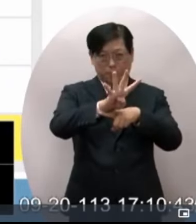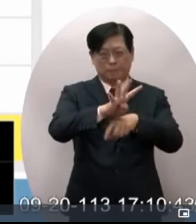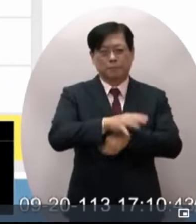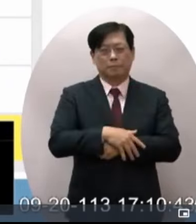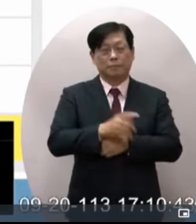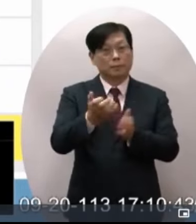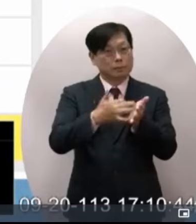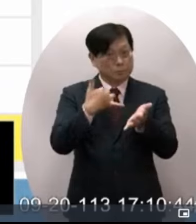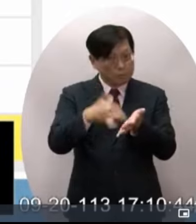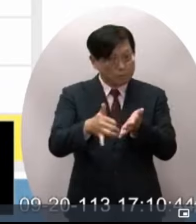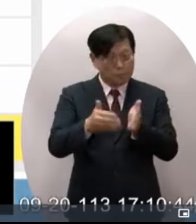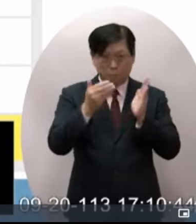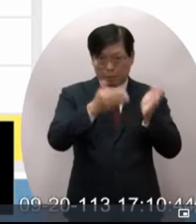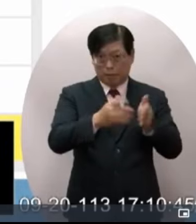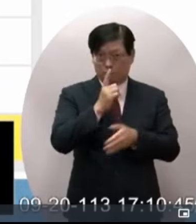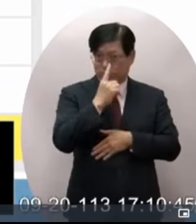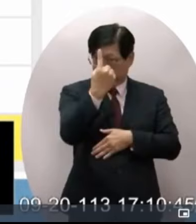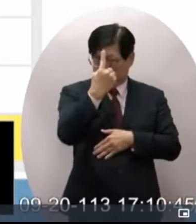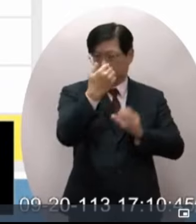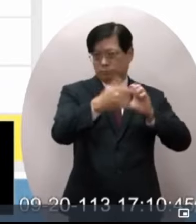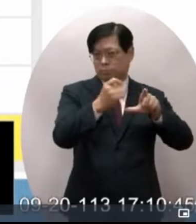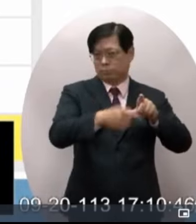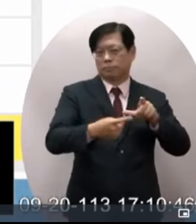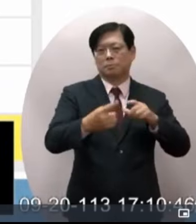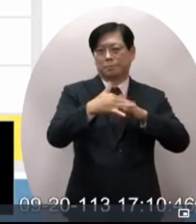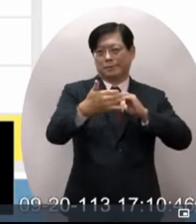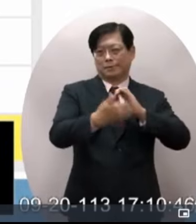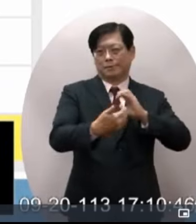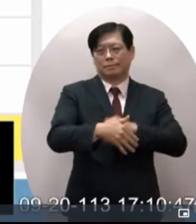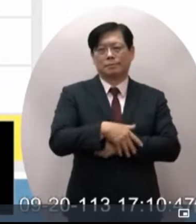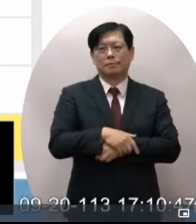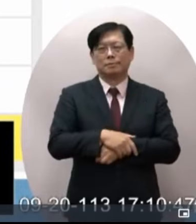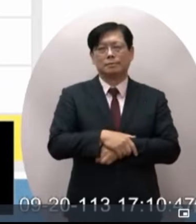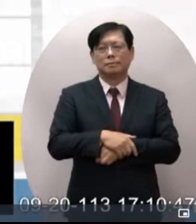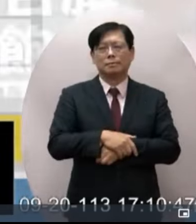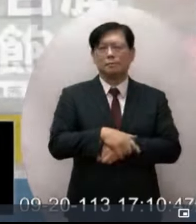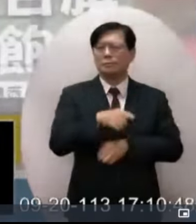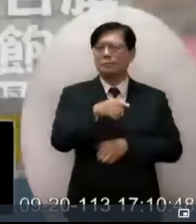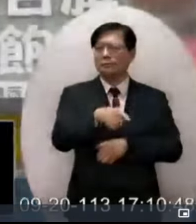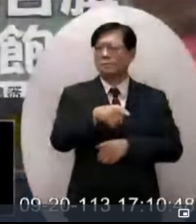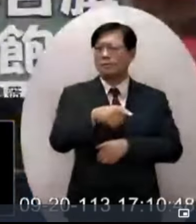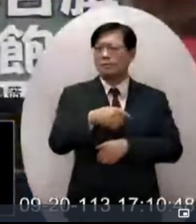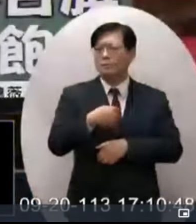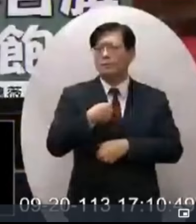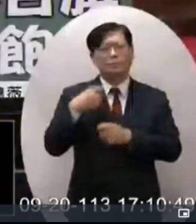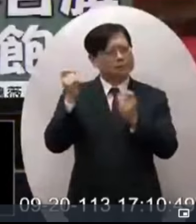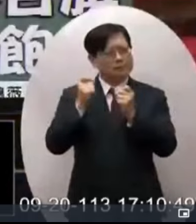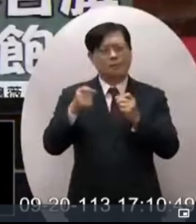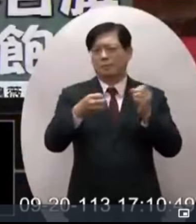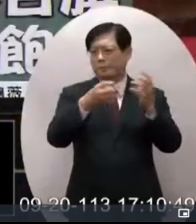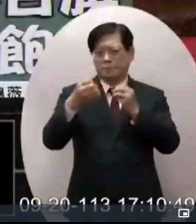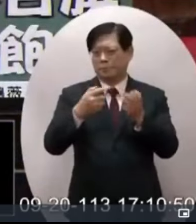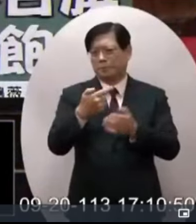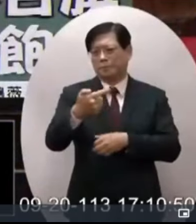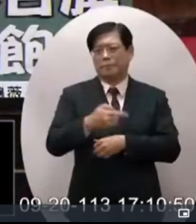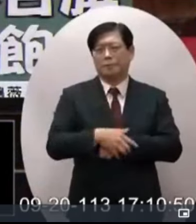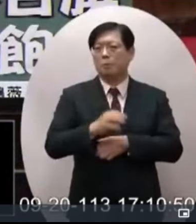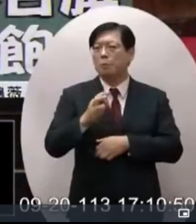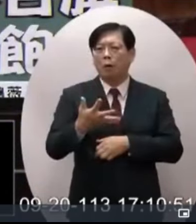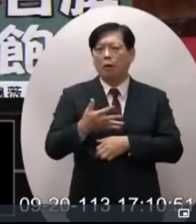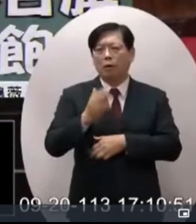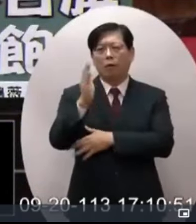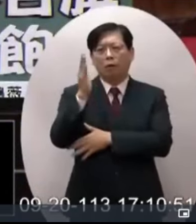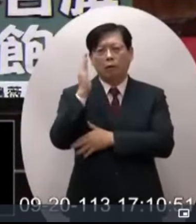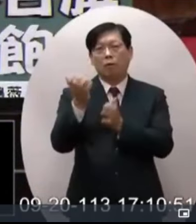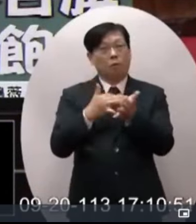94%的预算集中在一家媒体民视，这就是我们最近在讨论的。 为什